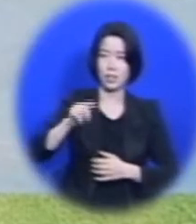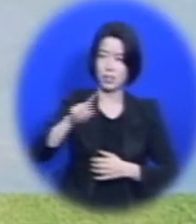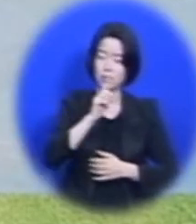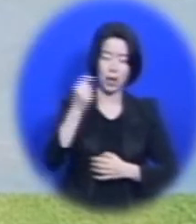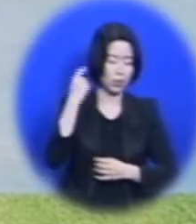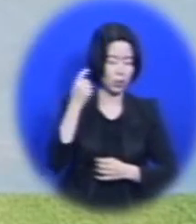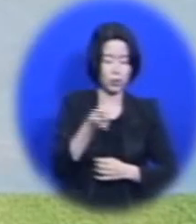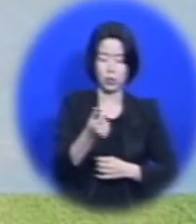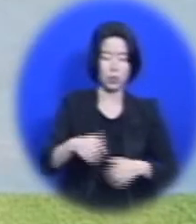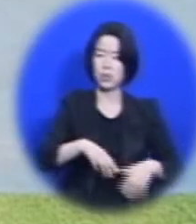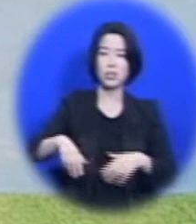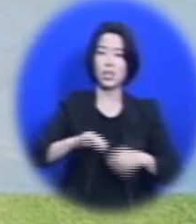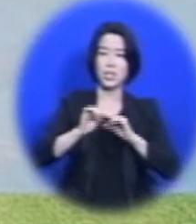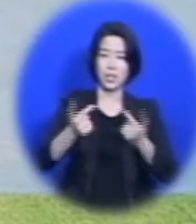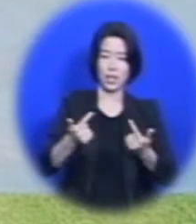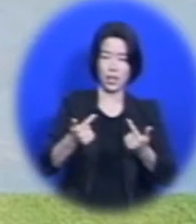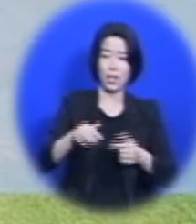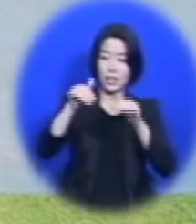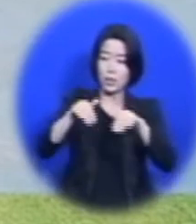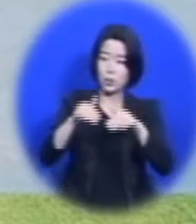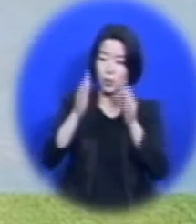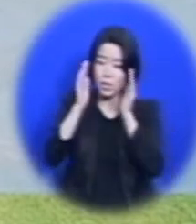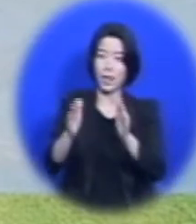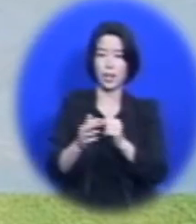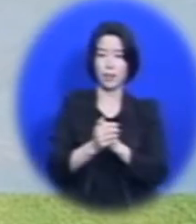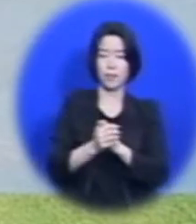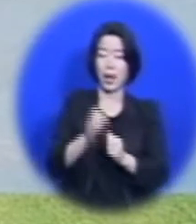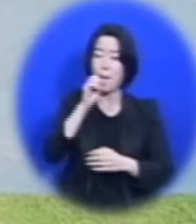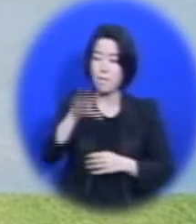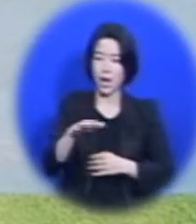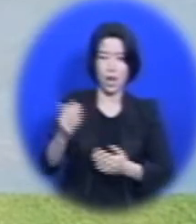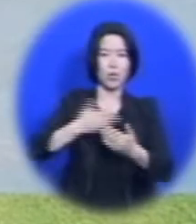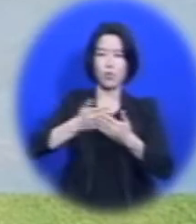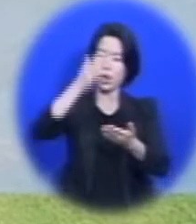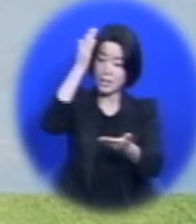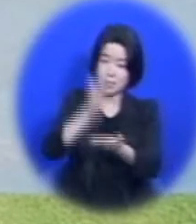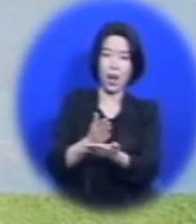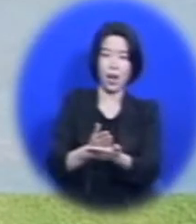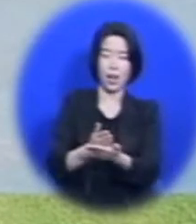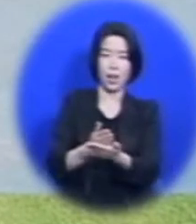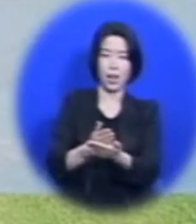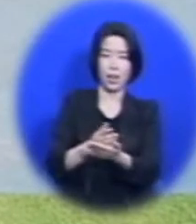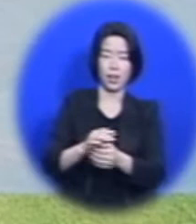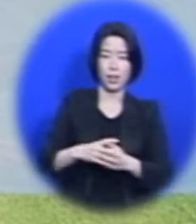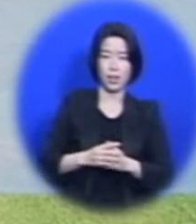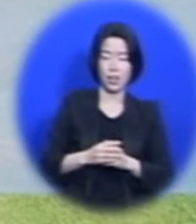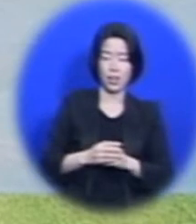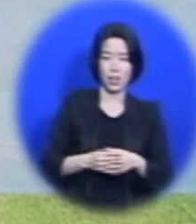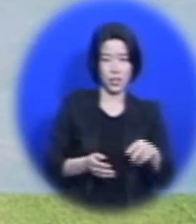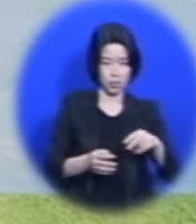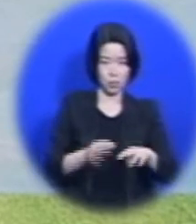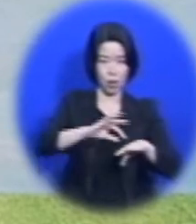요동하지 않았습니다. 오히려 엘리사의 종을 향하여 말하기를 두려워하지 마라 그래서 두려워하지 마라.